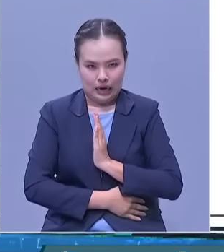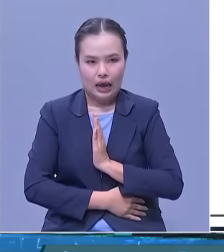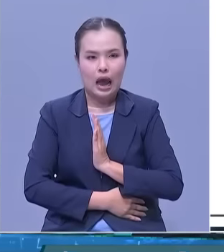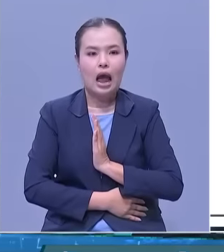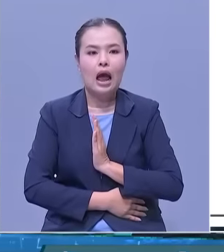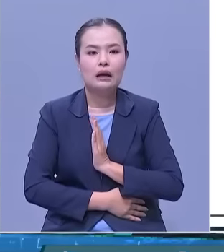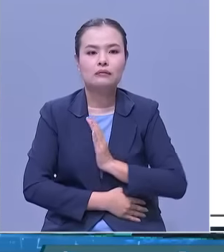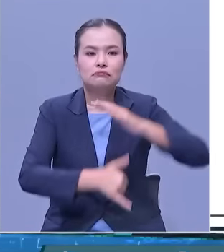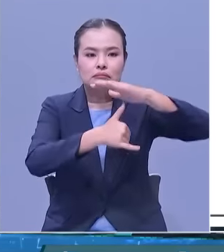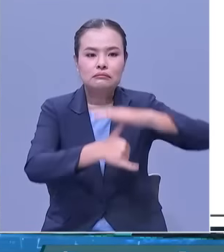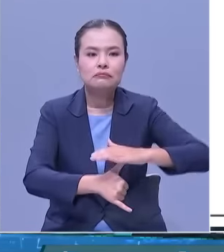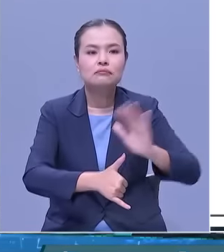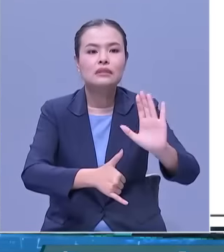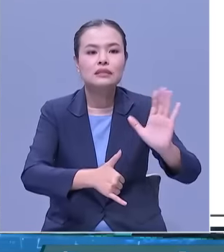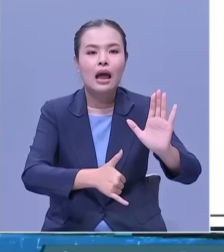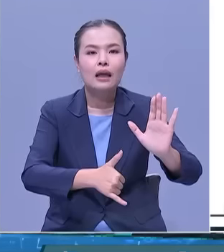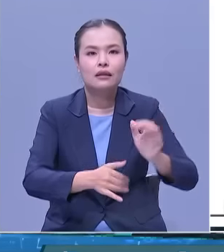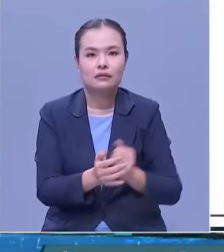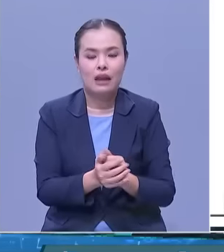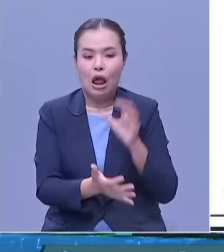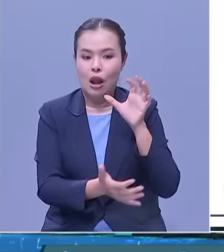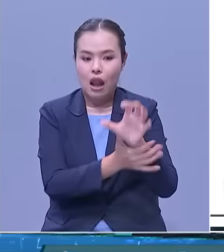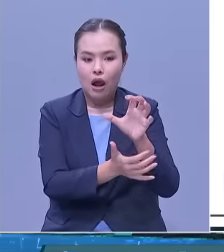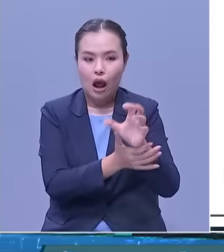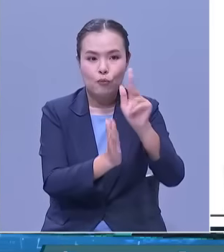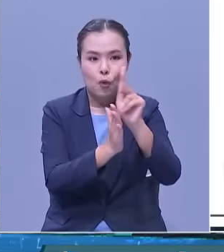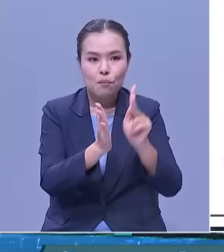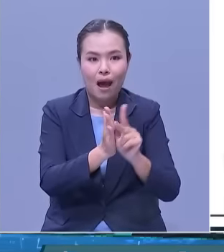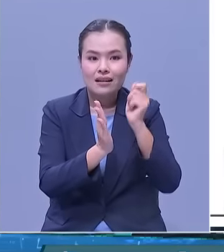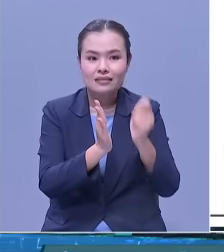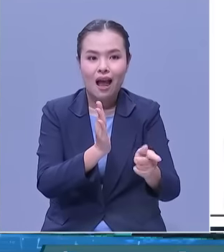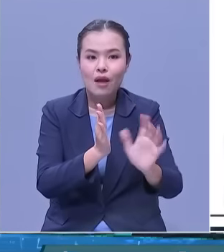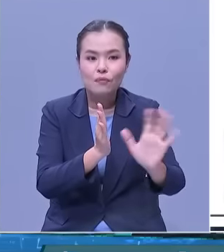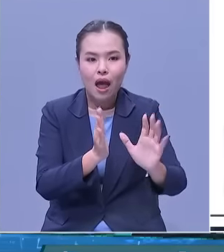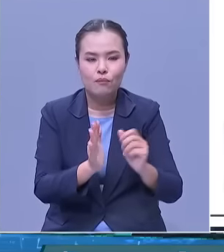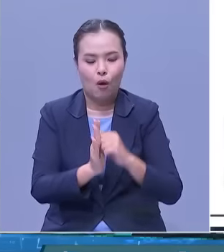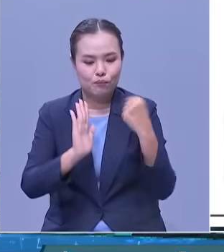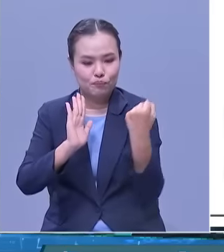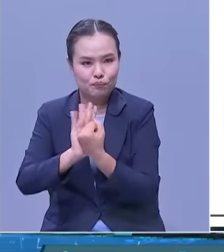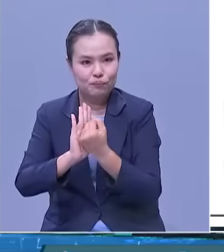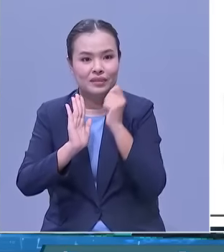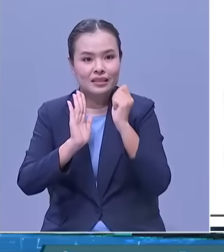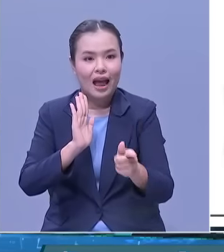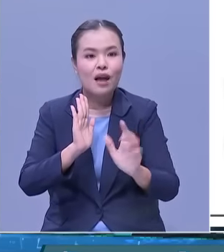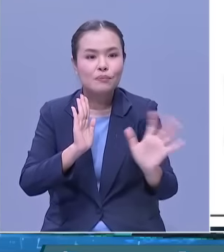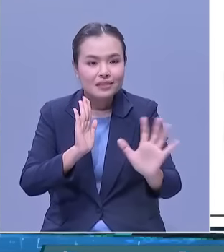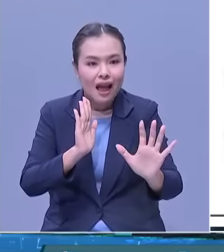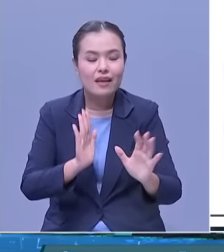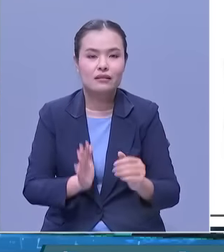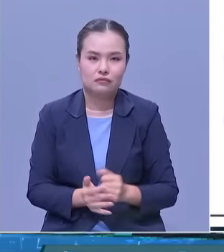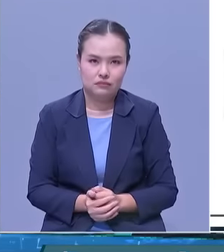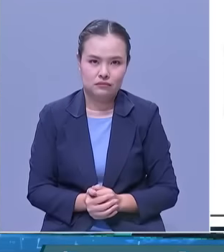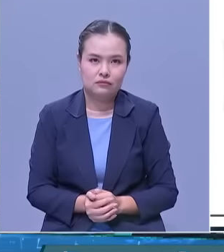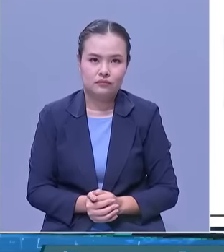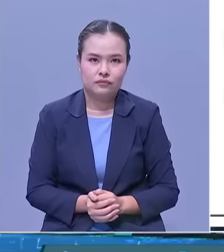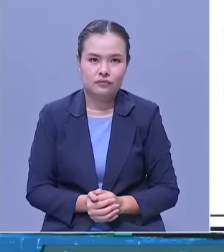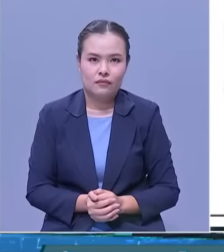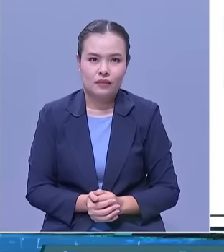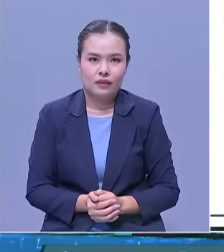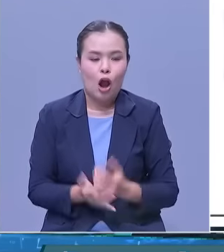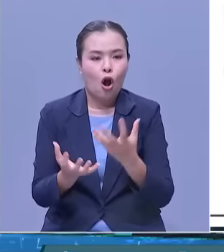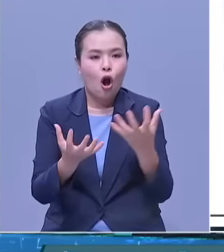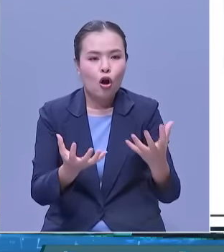ให้โดนเอาเปรียบแต่เราไปบังคับกฎหมายจ้างงานไม่ได้เพราะมันไม่ได้ออกวีซ่าจ้างงานน่ะนึกออกมั้ย ไปเก็บ